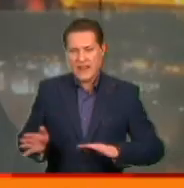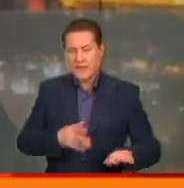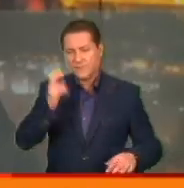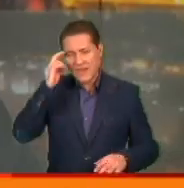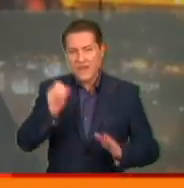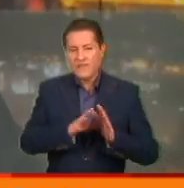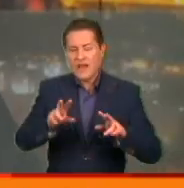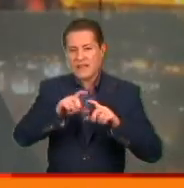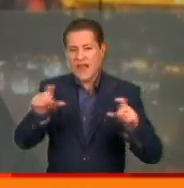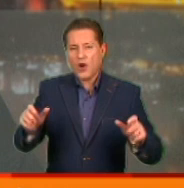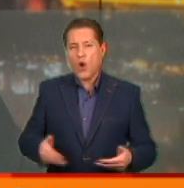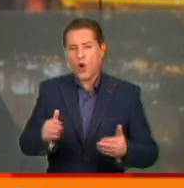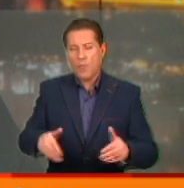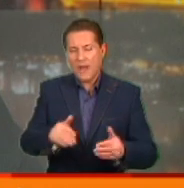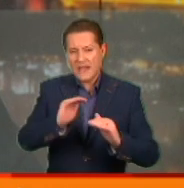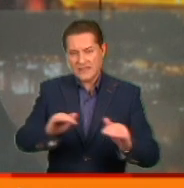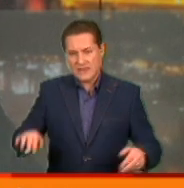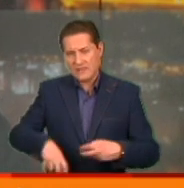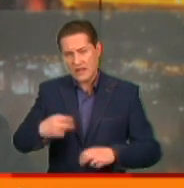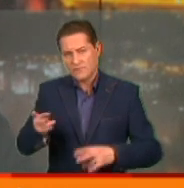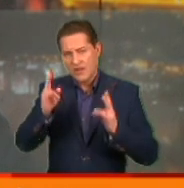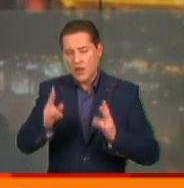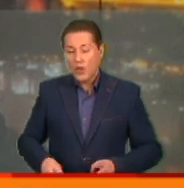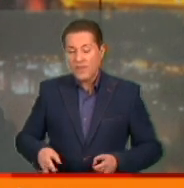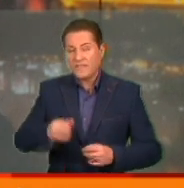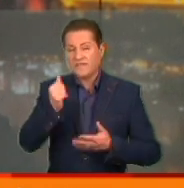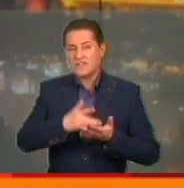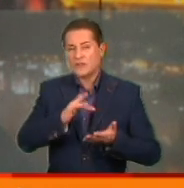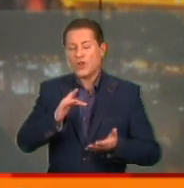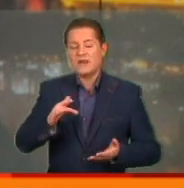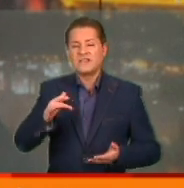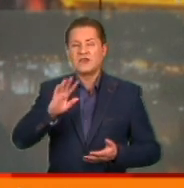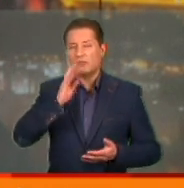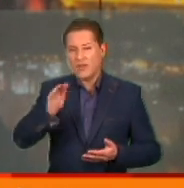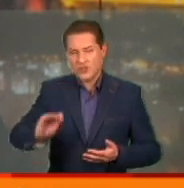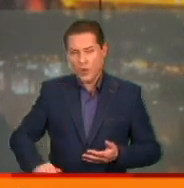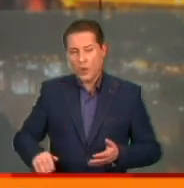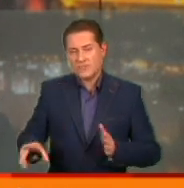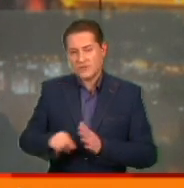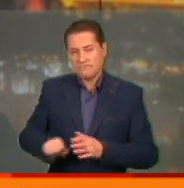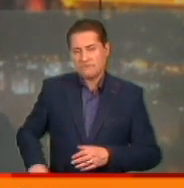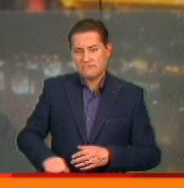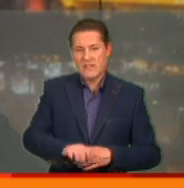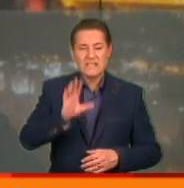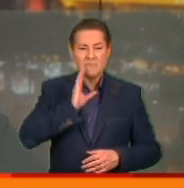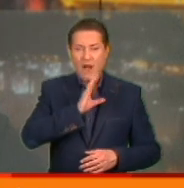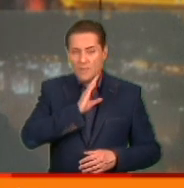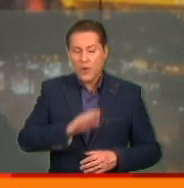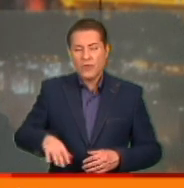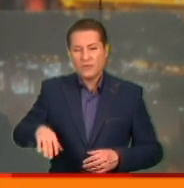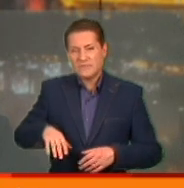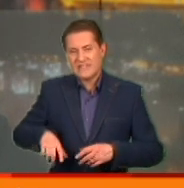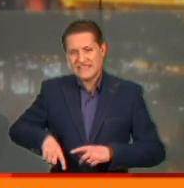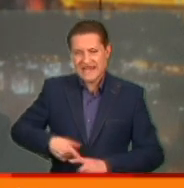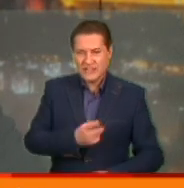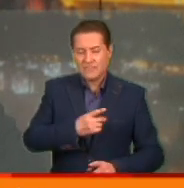Київенерго копає, діти розбивають голови. У столиці 4-річний хлопчик вийшов на прогулянку з мамою, зачепився за кочегуру і розбив